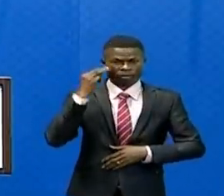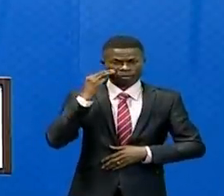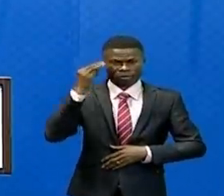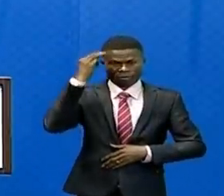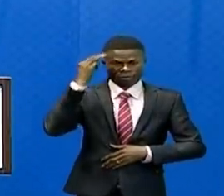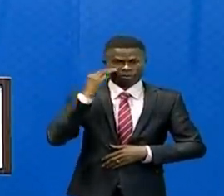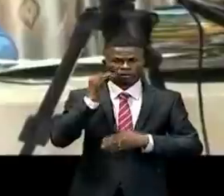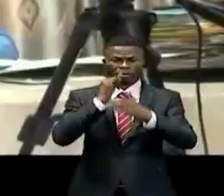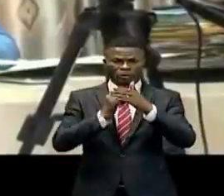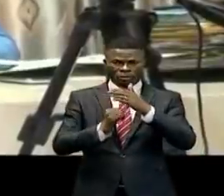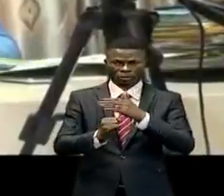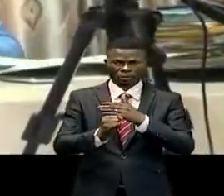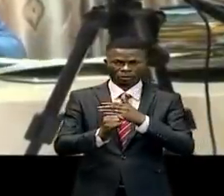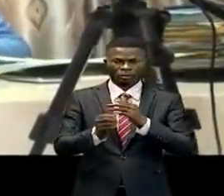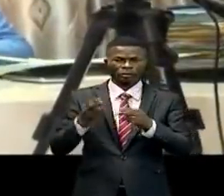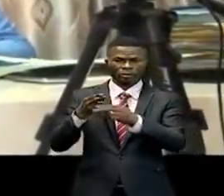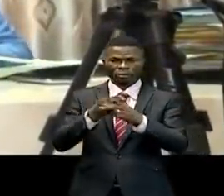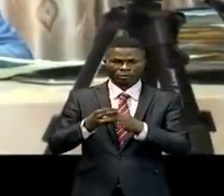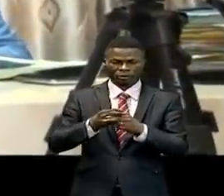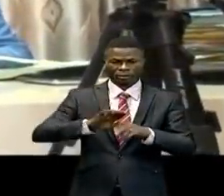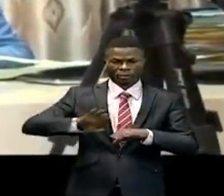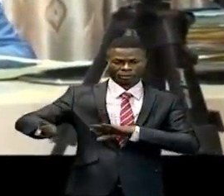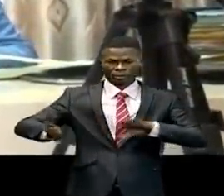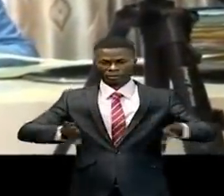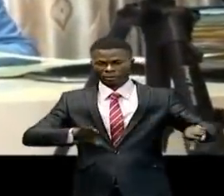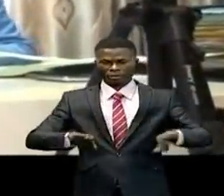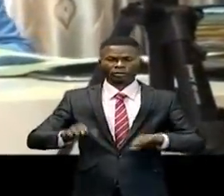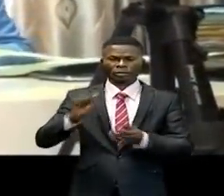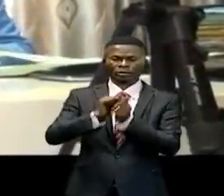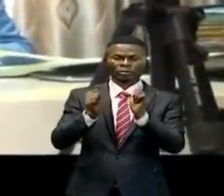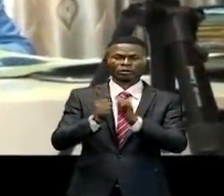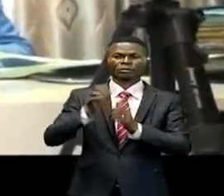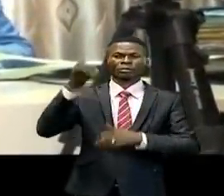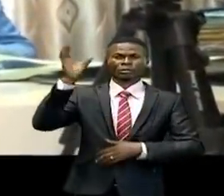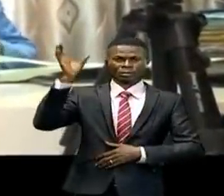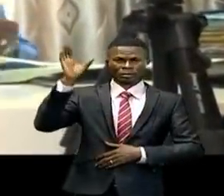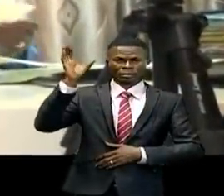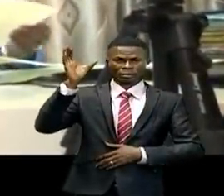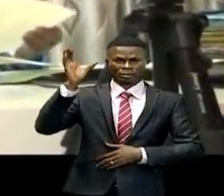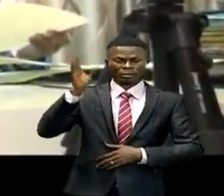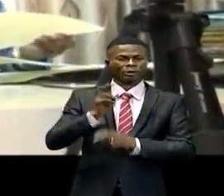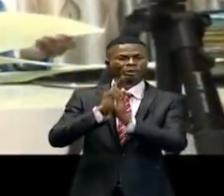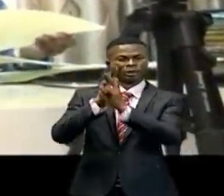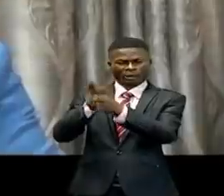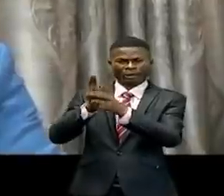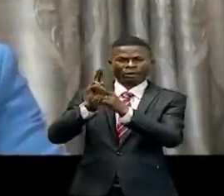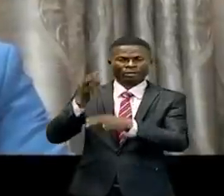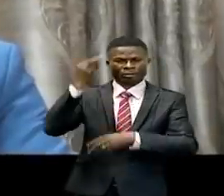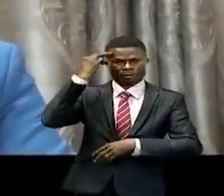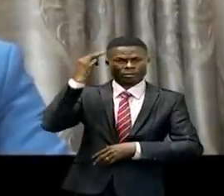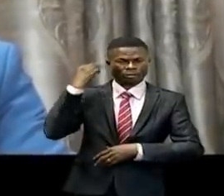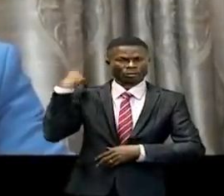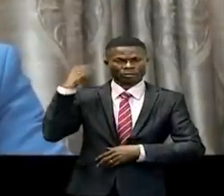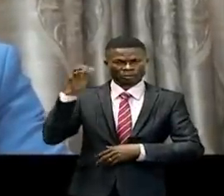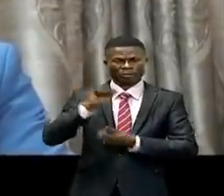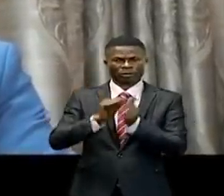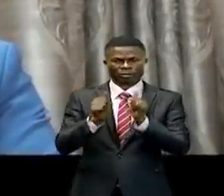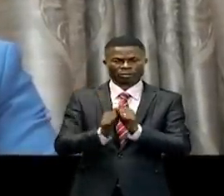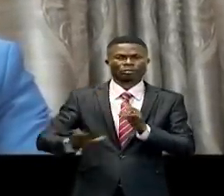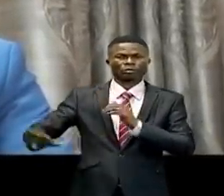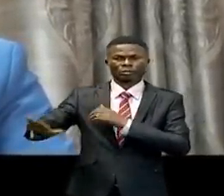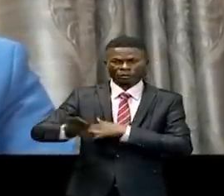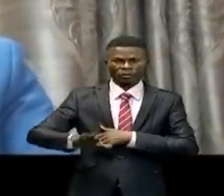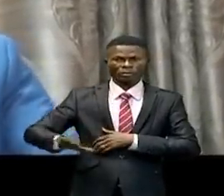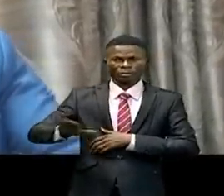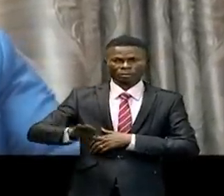de l'Intérieur, Sécurité, Décentralisation et Affaires coutumières, a fait le point au Conseil de l'État du territoire national,